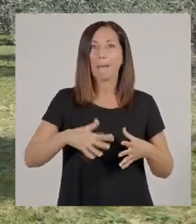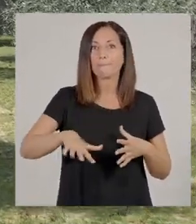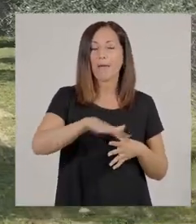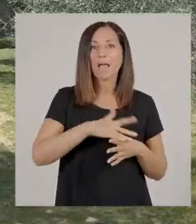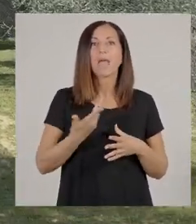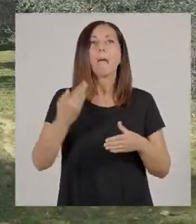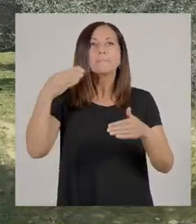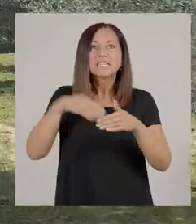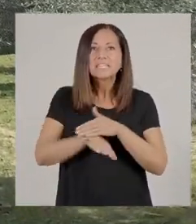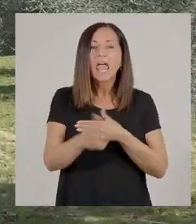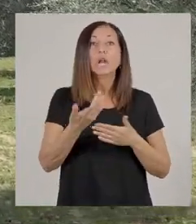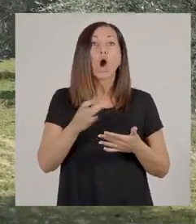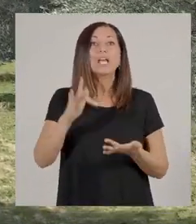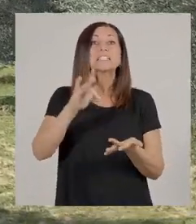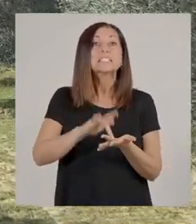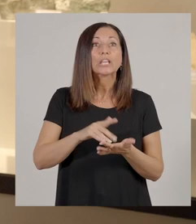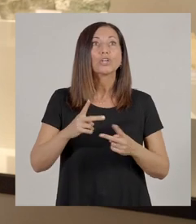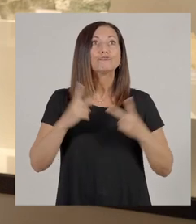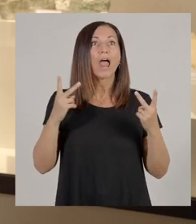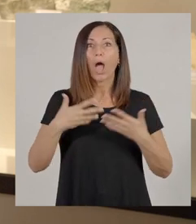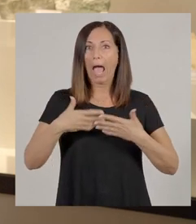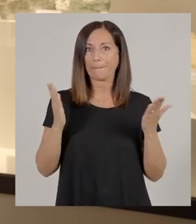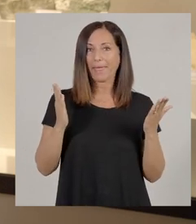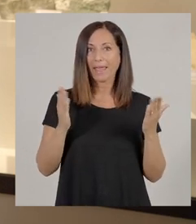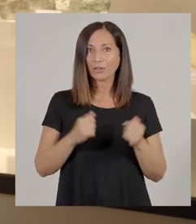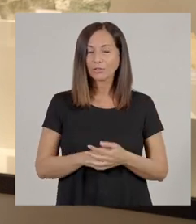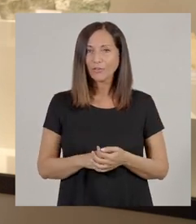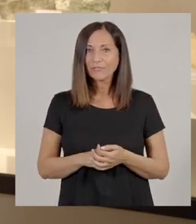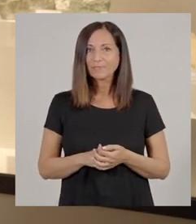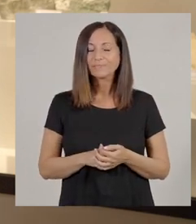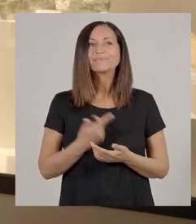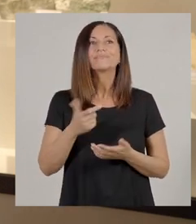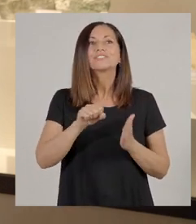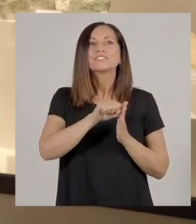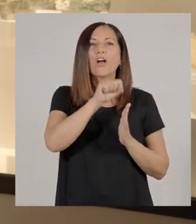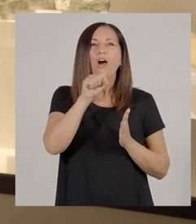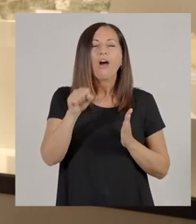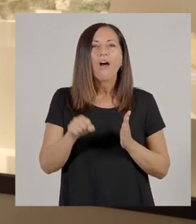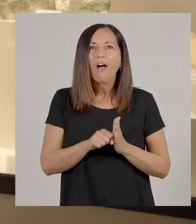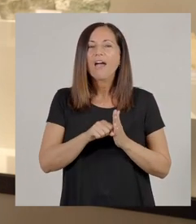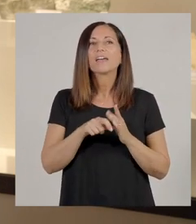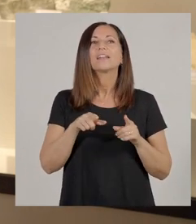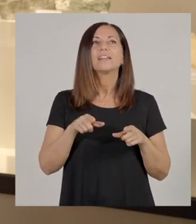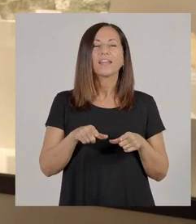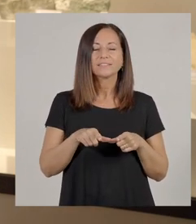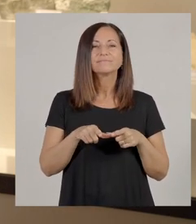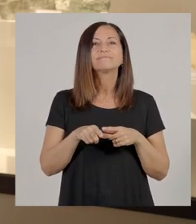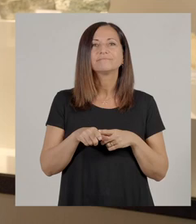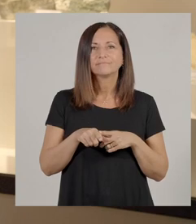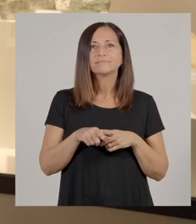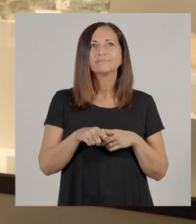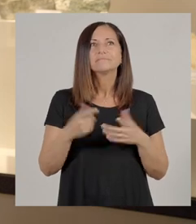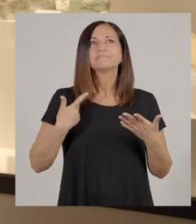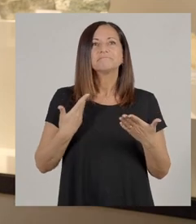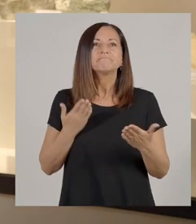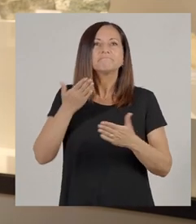le miniere, ma dove c'erano anche dei siti a cielo aperto. E quindi, ecco, le storie si riformano. Quando sono